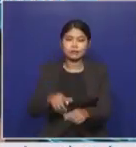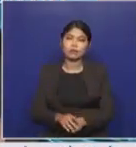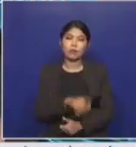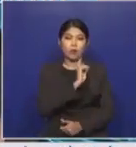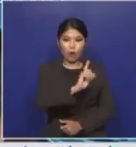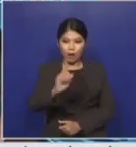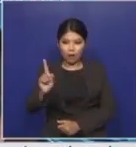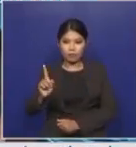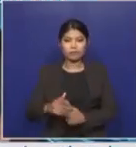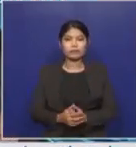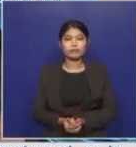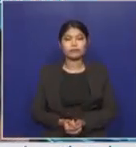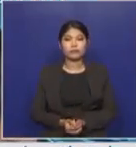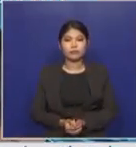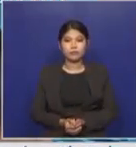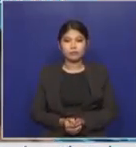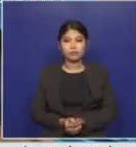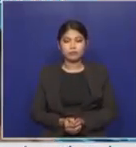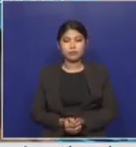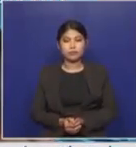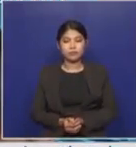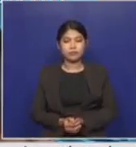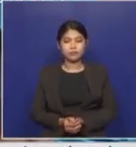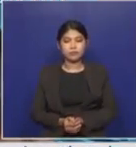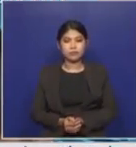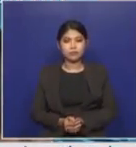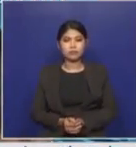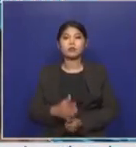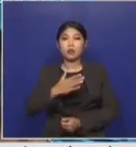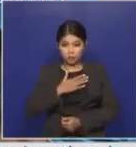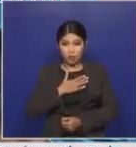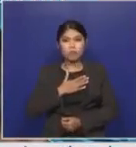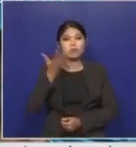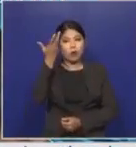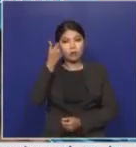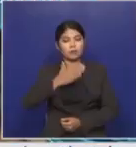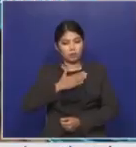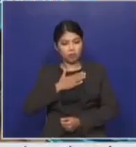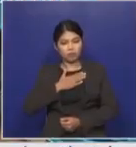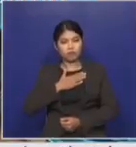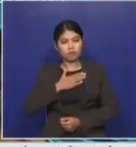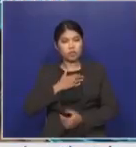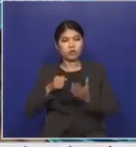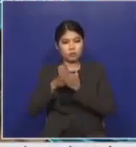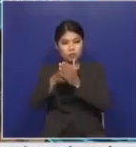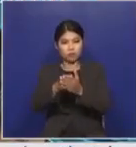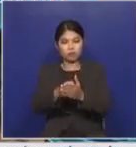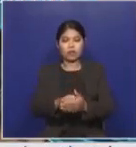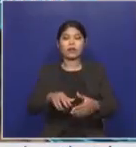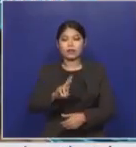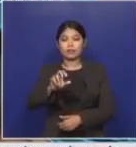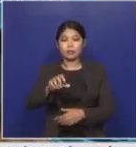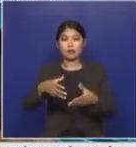เวลานะครับและนอกจากนั้นถ้าผมยังเห็นว่ามีผู้เรียกร้องให้ยุบสภา